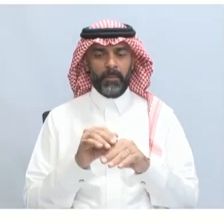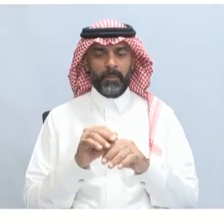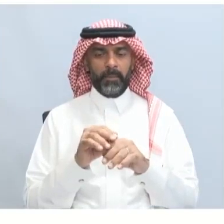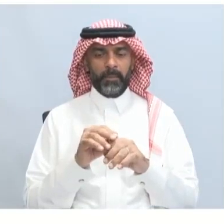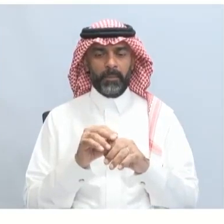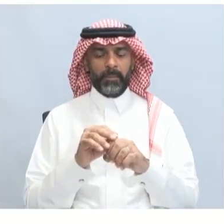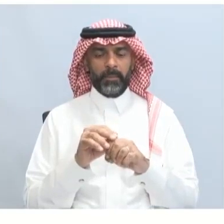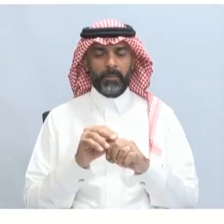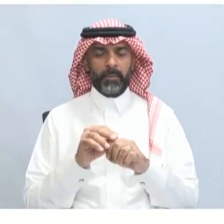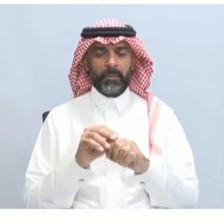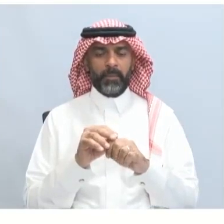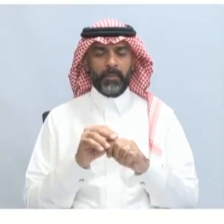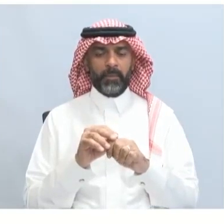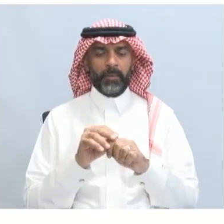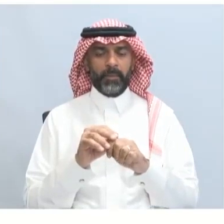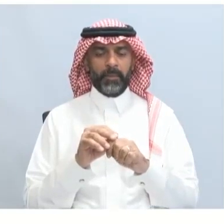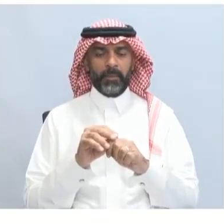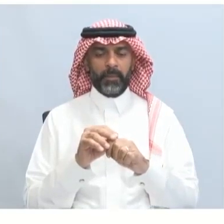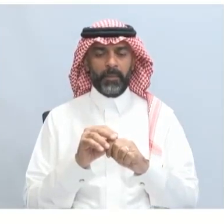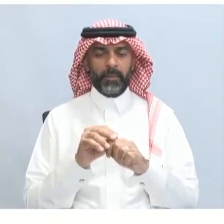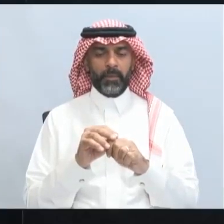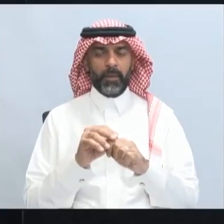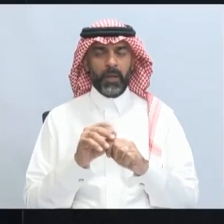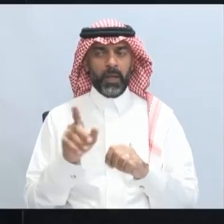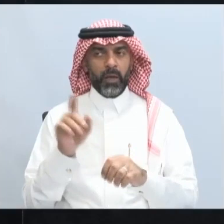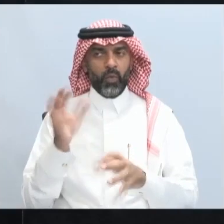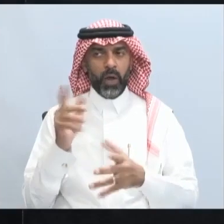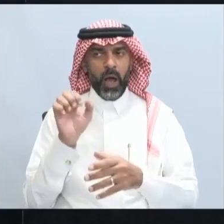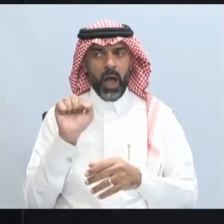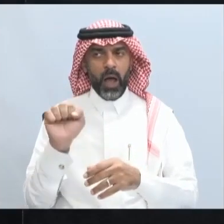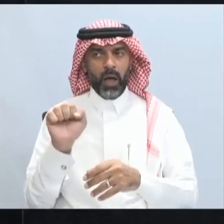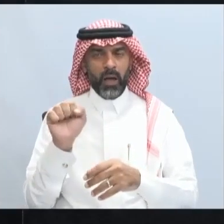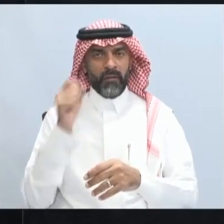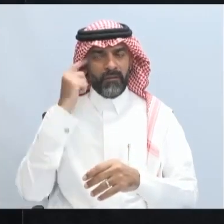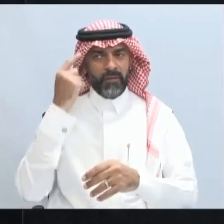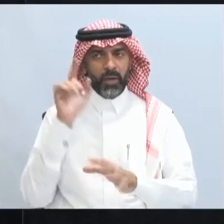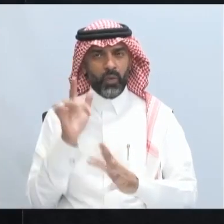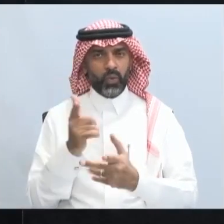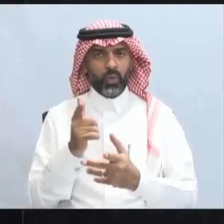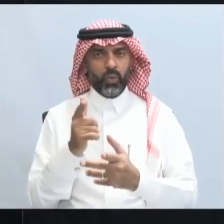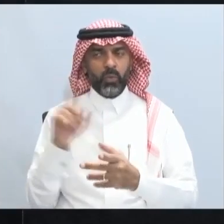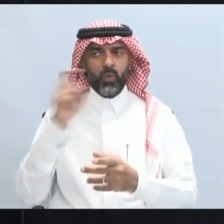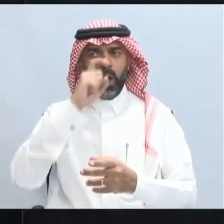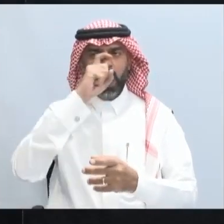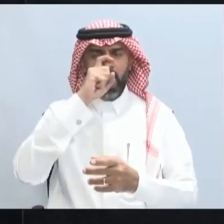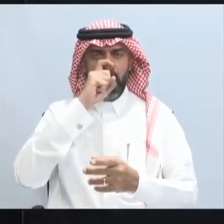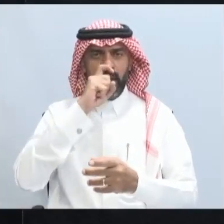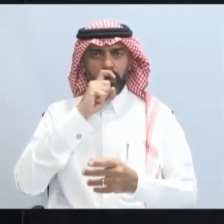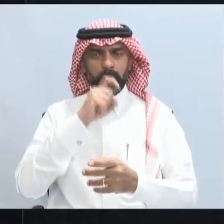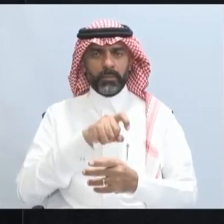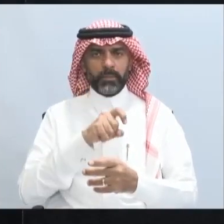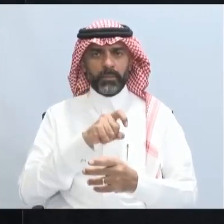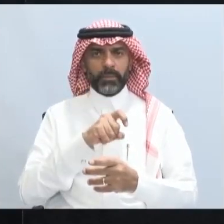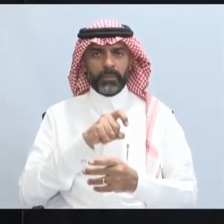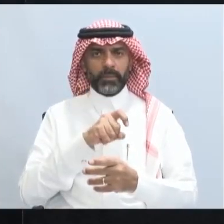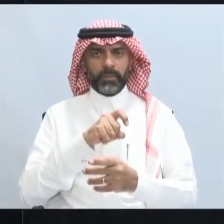لان محل الحق اما يكون محل الحق على الاشخاص بمعنى هؤلاء الاشخاص يلزمهم في في